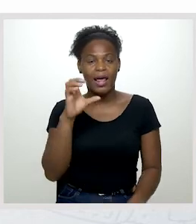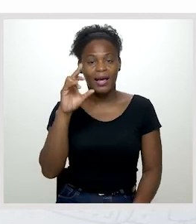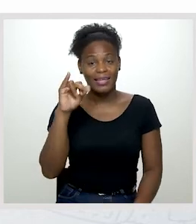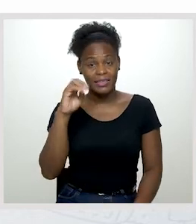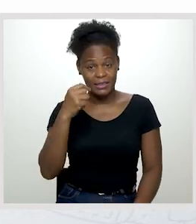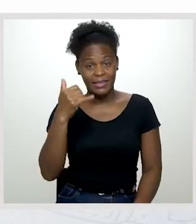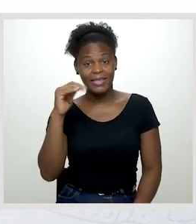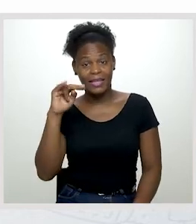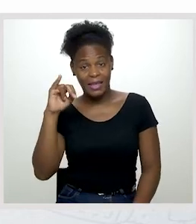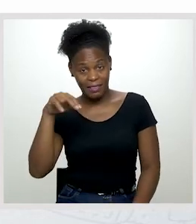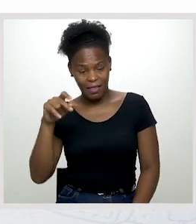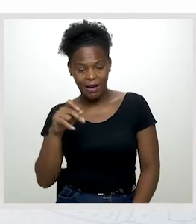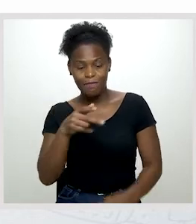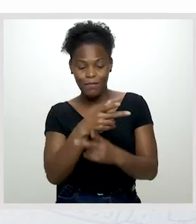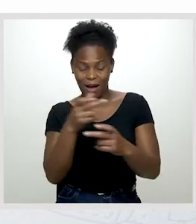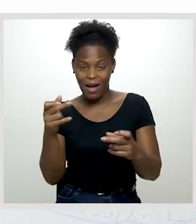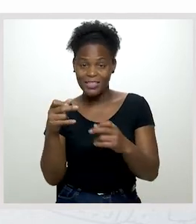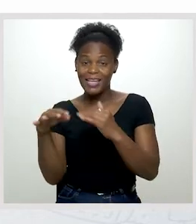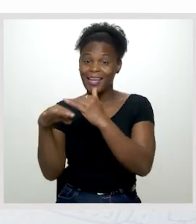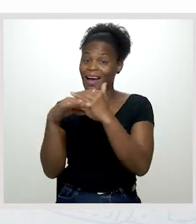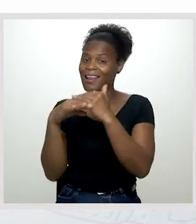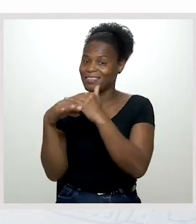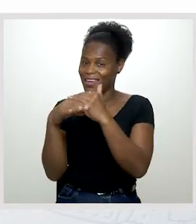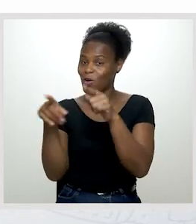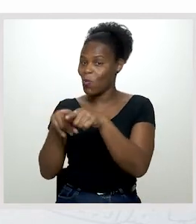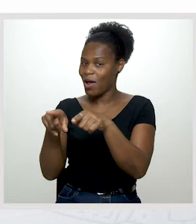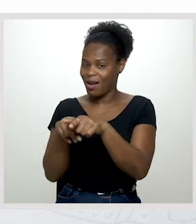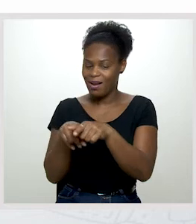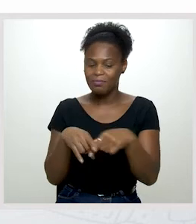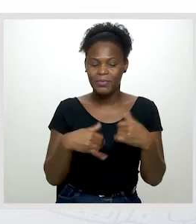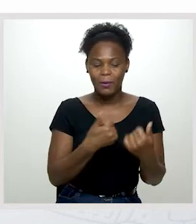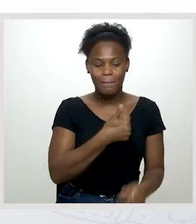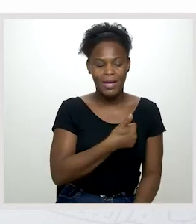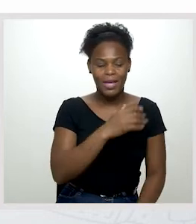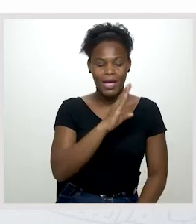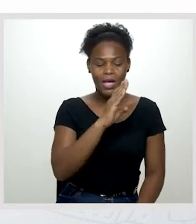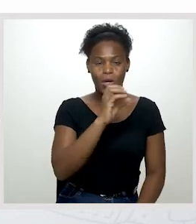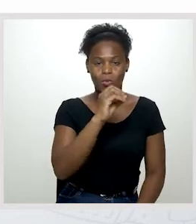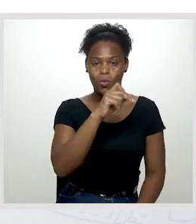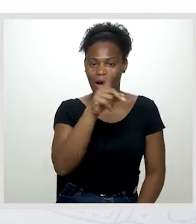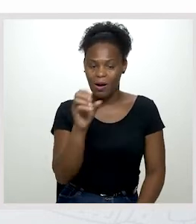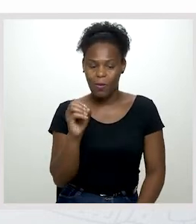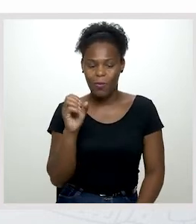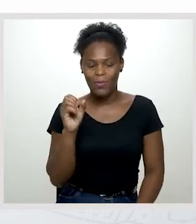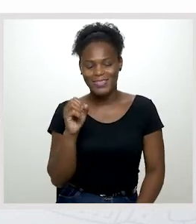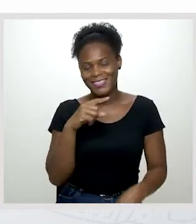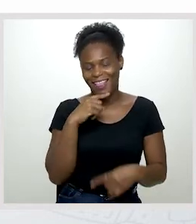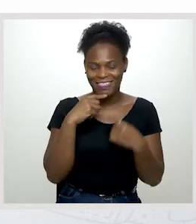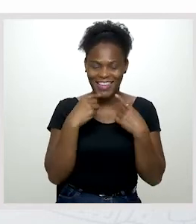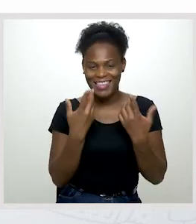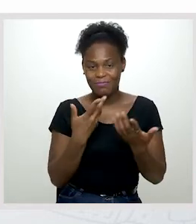allez faire une phrase au niveau de l'égalité. B, João, Gentil,